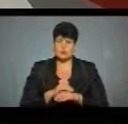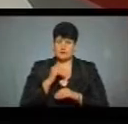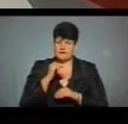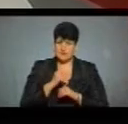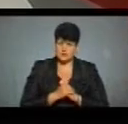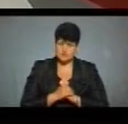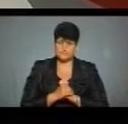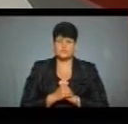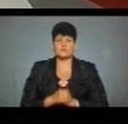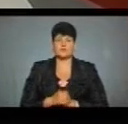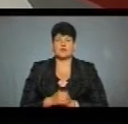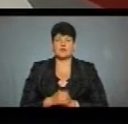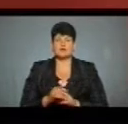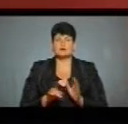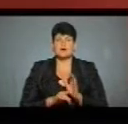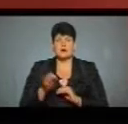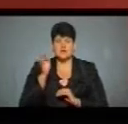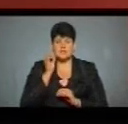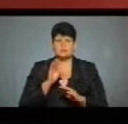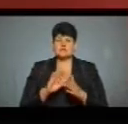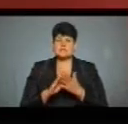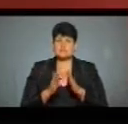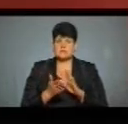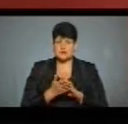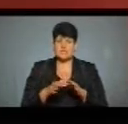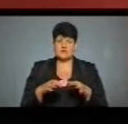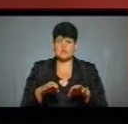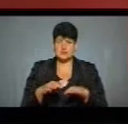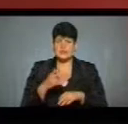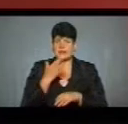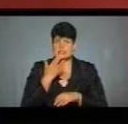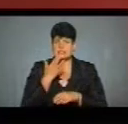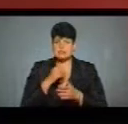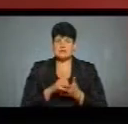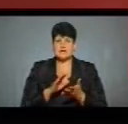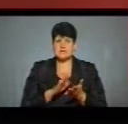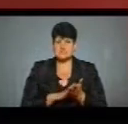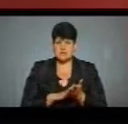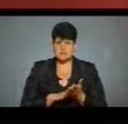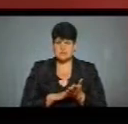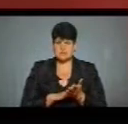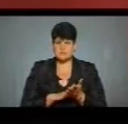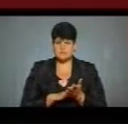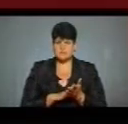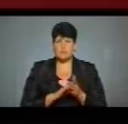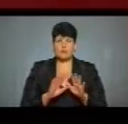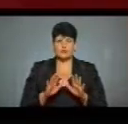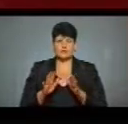вечора. Отож, власне, спочатку нагадаємо ситуацію з автівками на іноземній реєстрації, хронологію